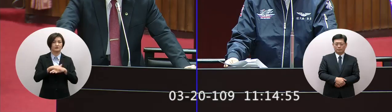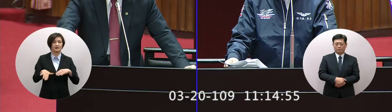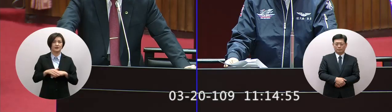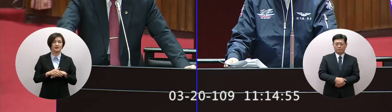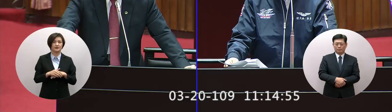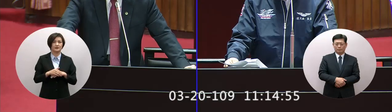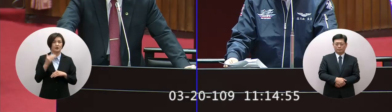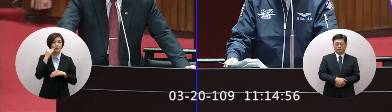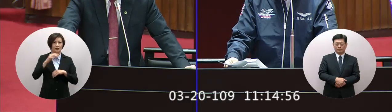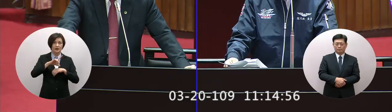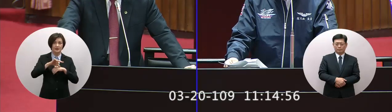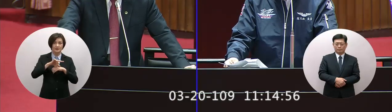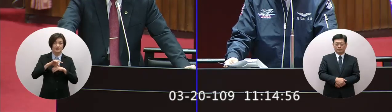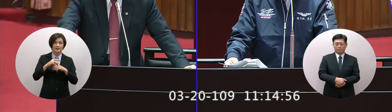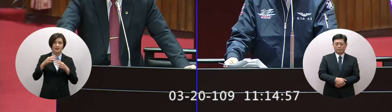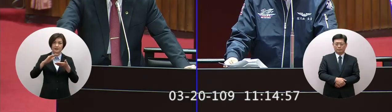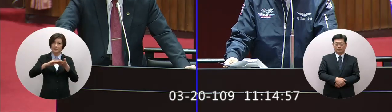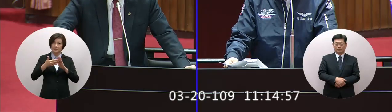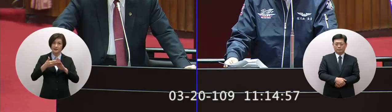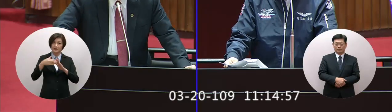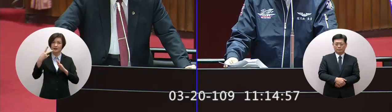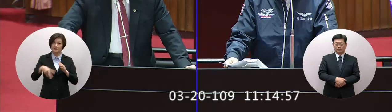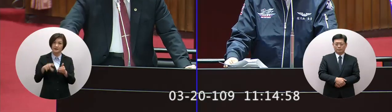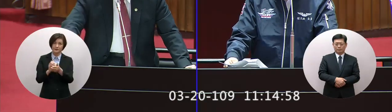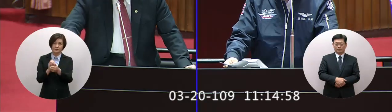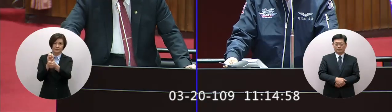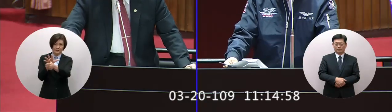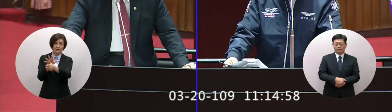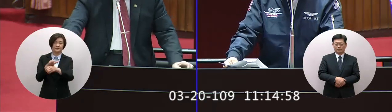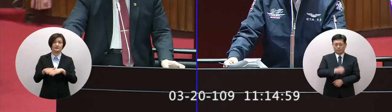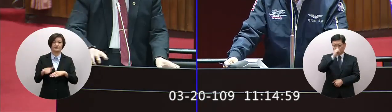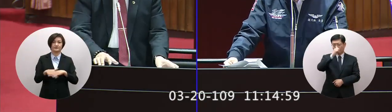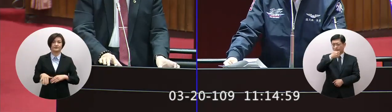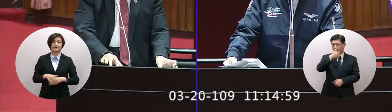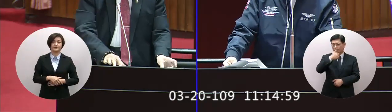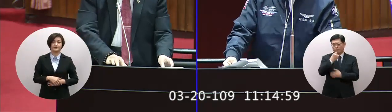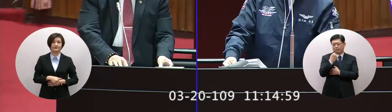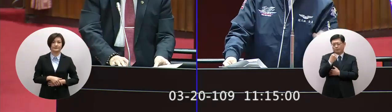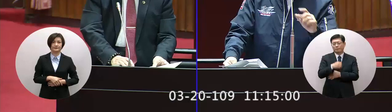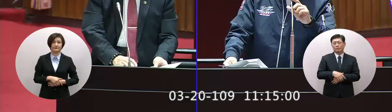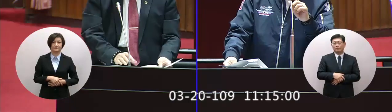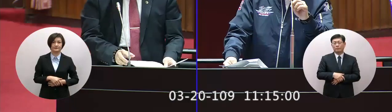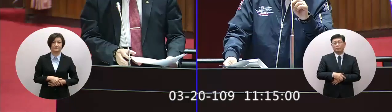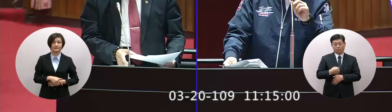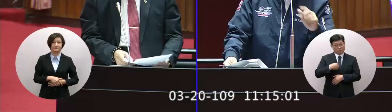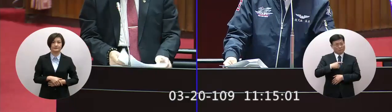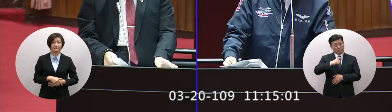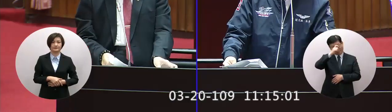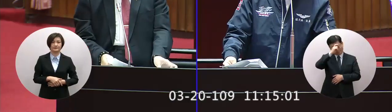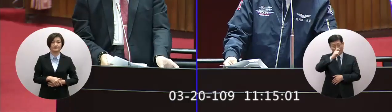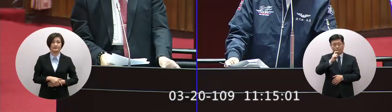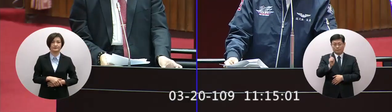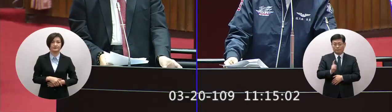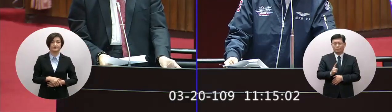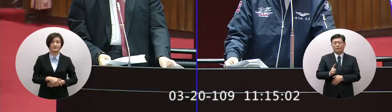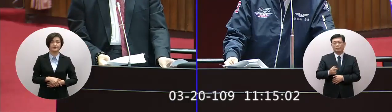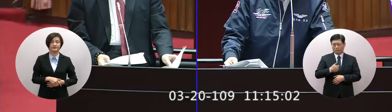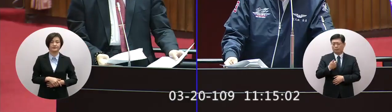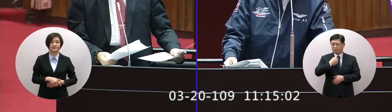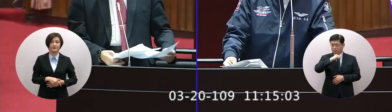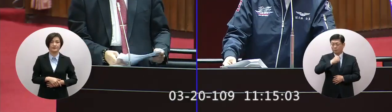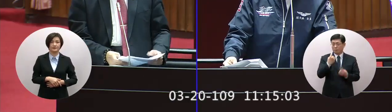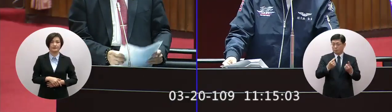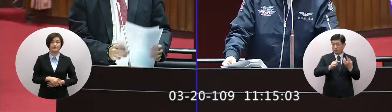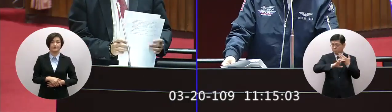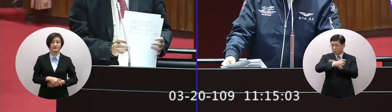个时间，我再来跟委员好好报告一下政府的一些想法。 好， 谢 谢，谢谢你的努力了。好，那我的期待其实是说，我们台湾